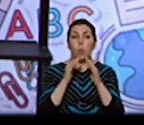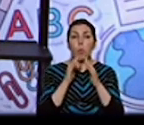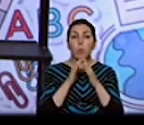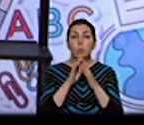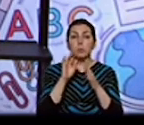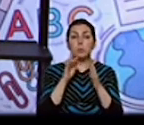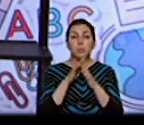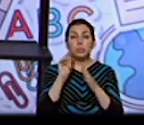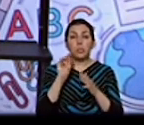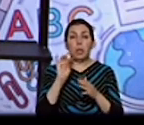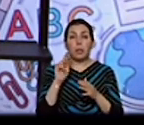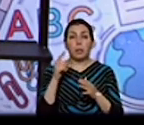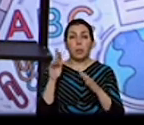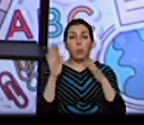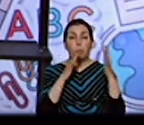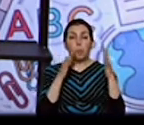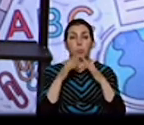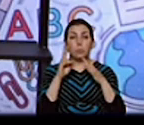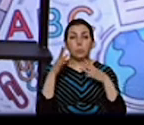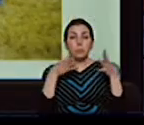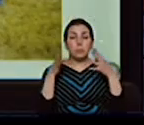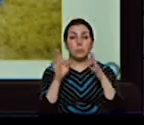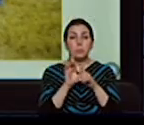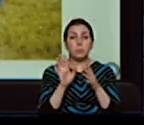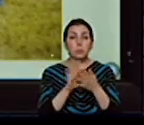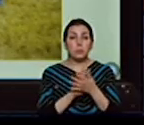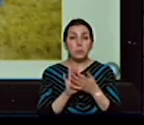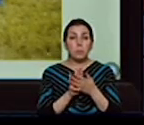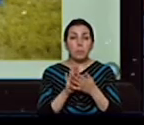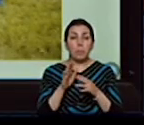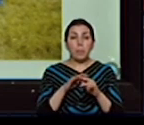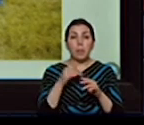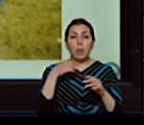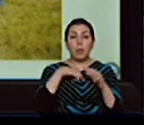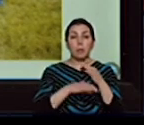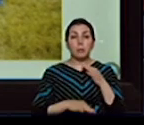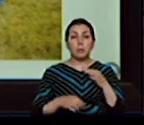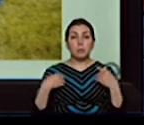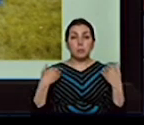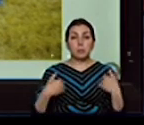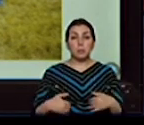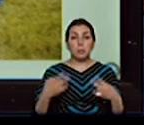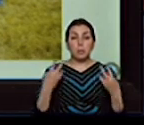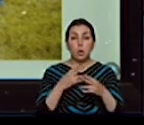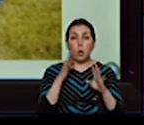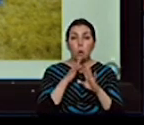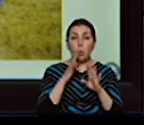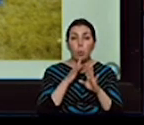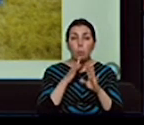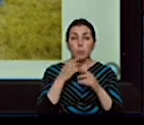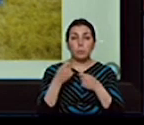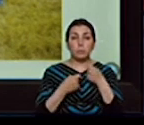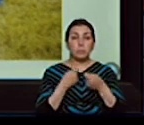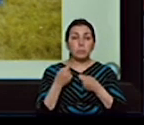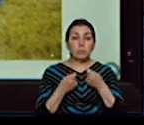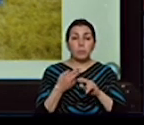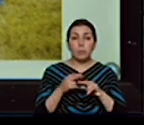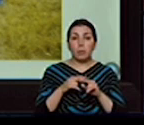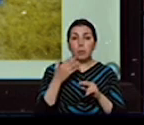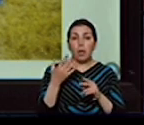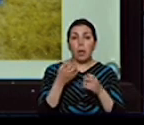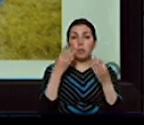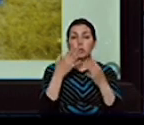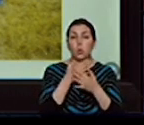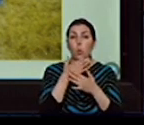uylarni chang-to'zonlardan saqlab turar ekan. Bizning organizmimiz uchun kerak bo'lgan kislorod bilan ta'minlar ekan. Qancha